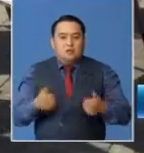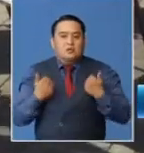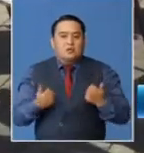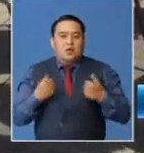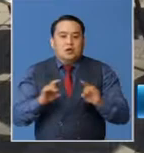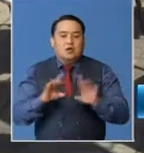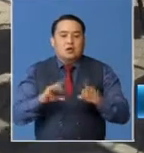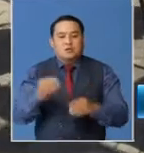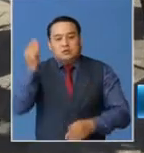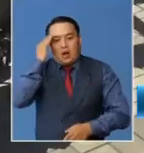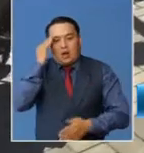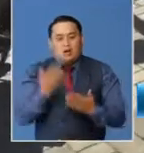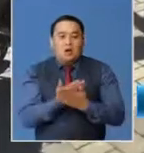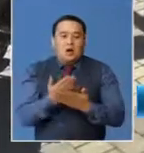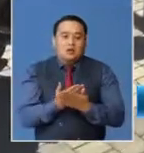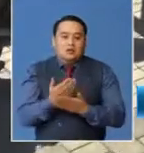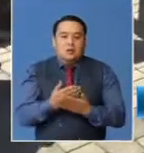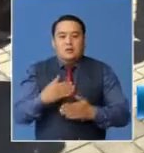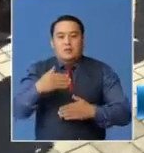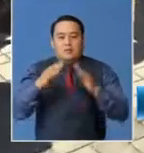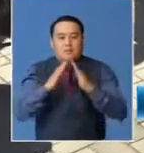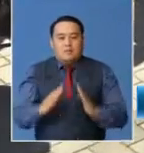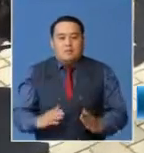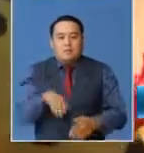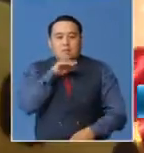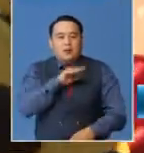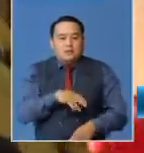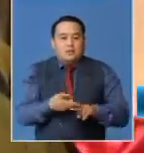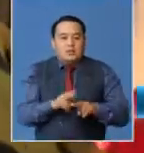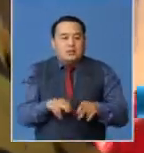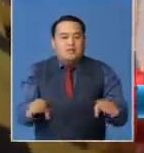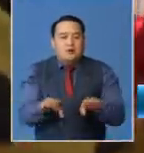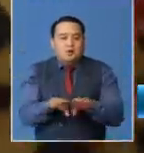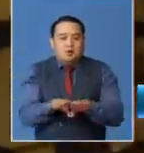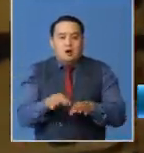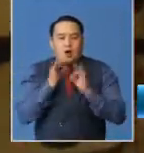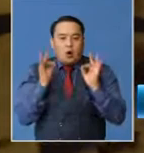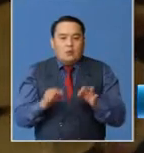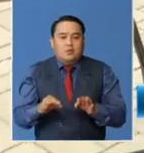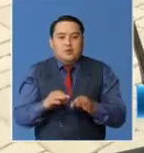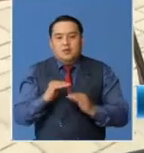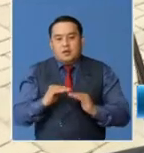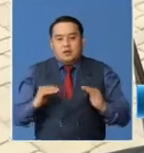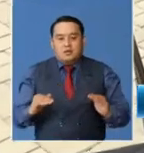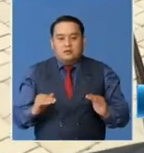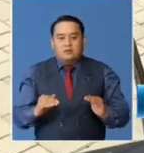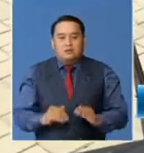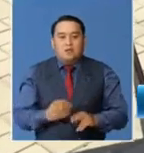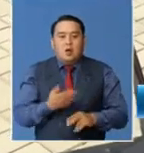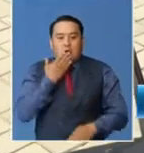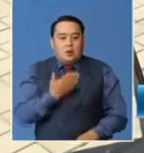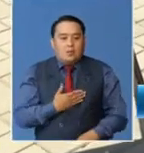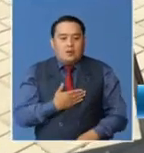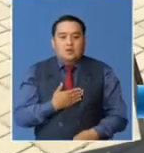дети раскрыть в себе таланты к рисованию и на мольберта с профессиональным инвентарем. Словом, парк стал опытной площадкой для маленьких Микеланджело.